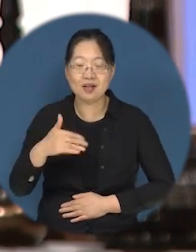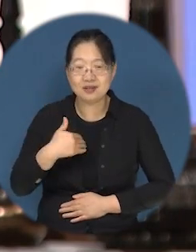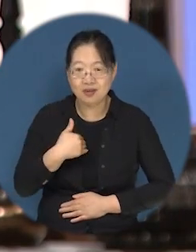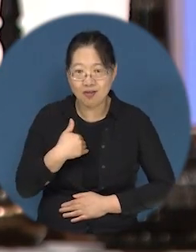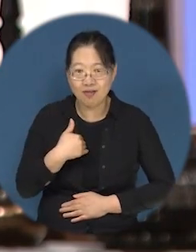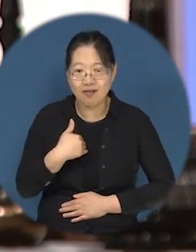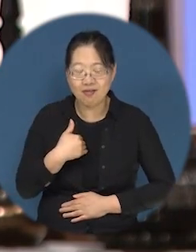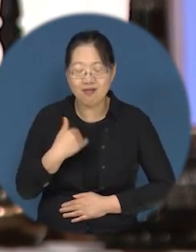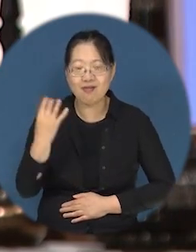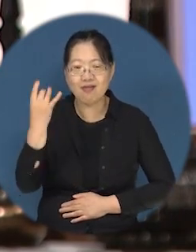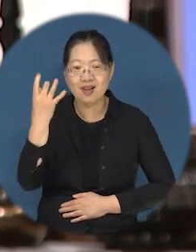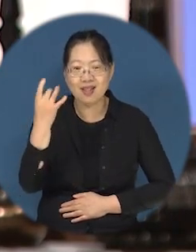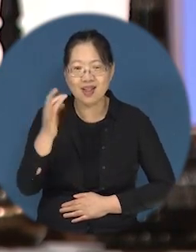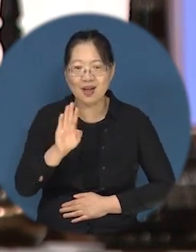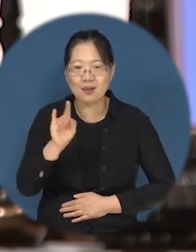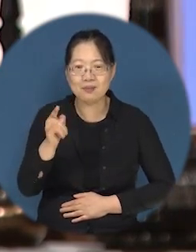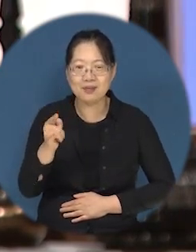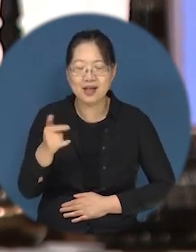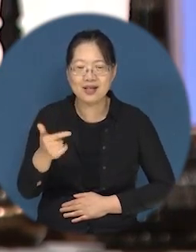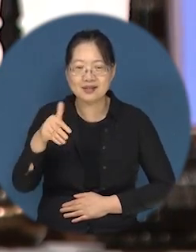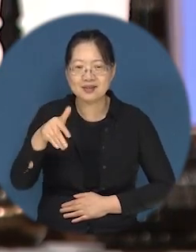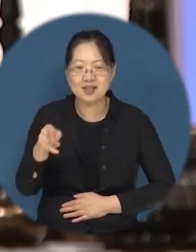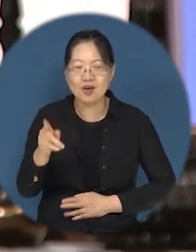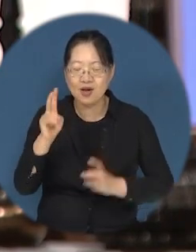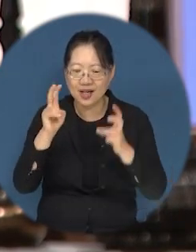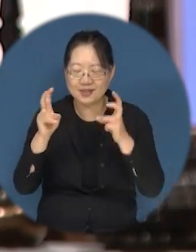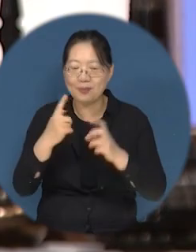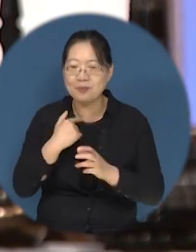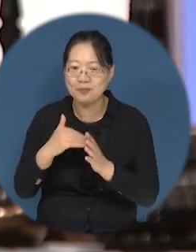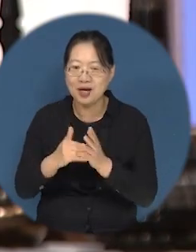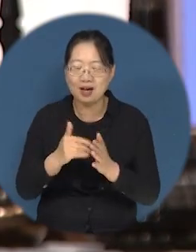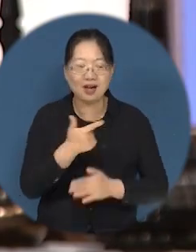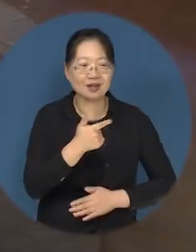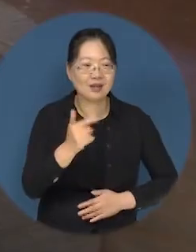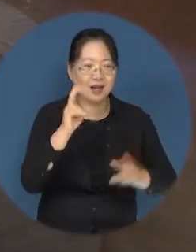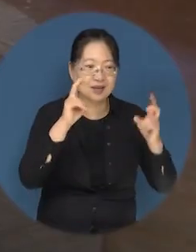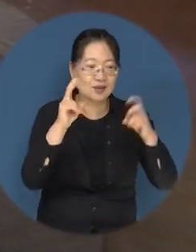이제 원래 이제 벤처 회사를 하다가 원래 대기업